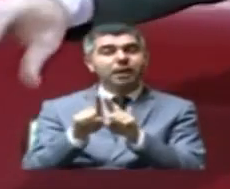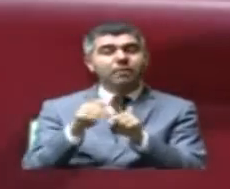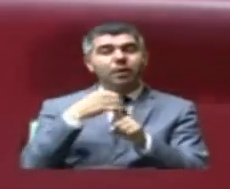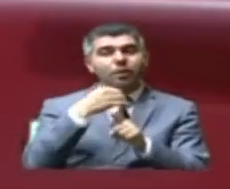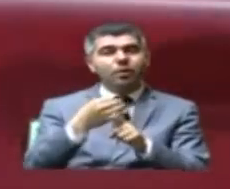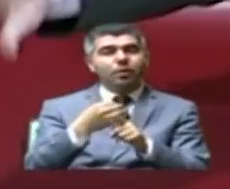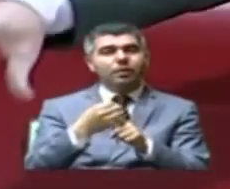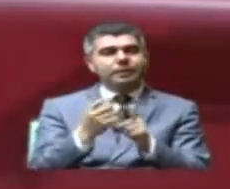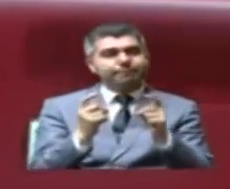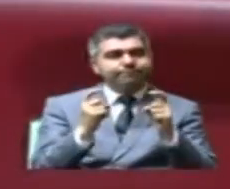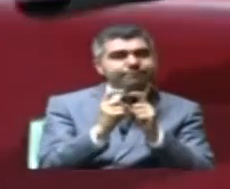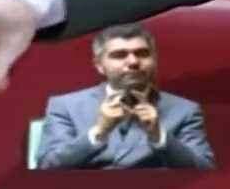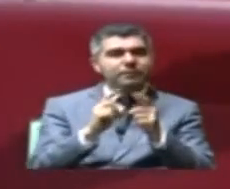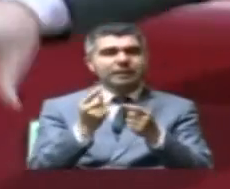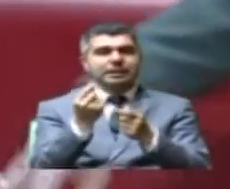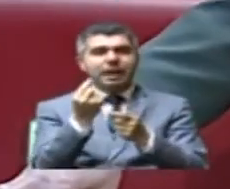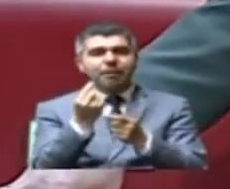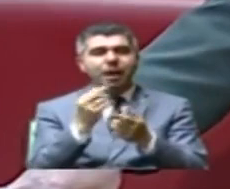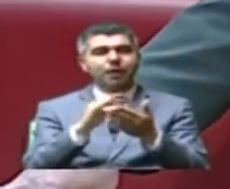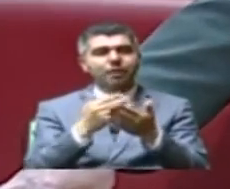مرتبطه بالتنافس بالاسعار